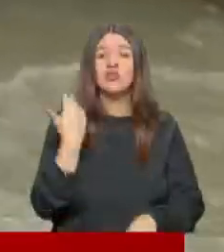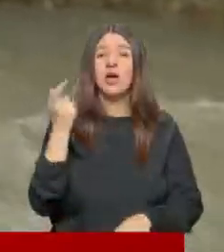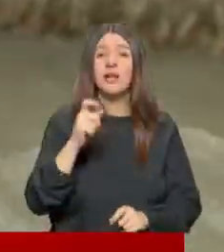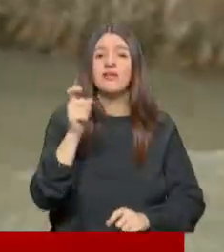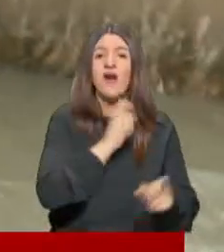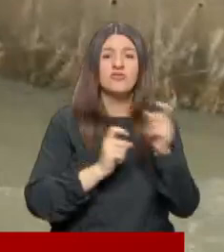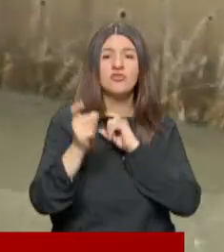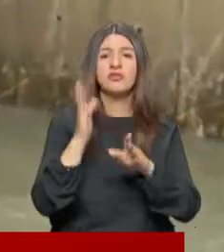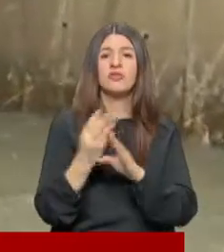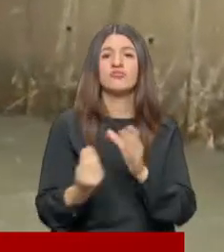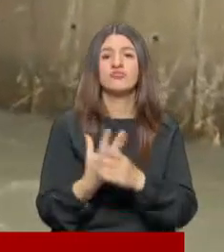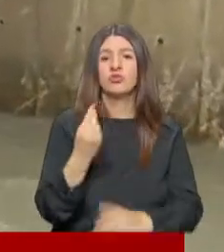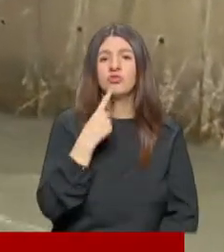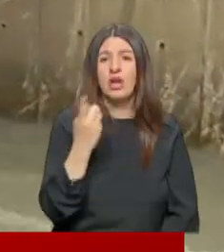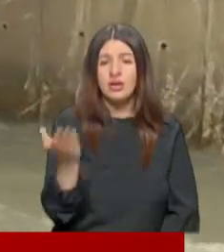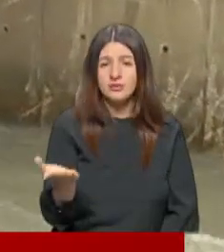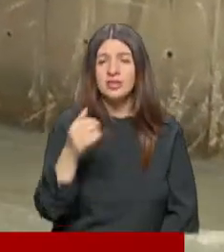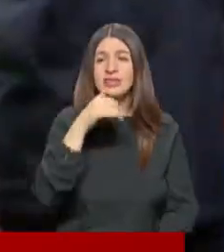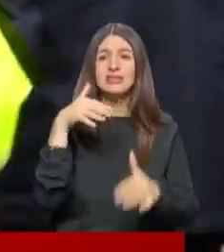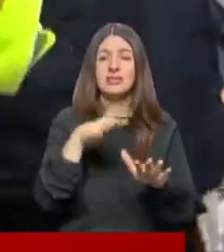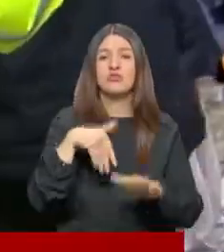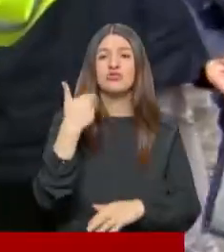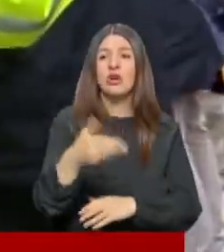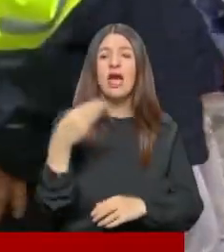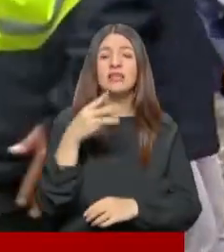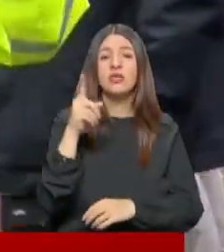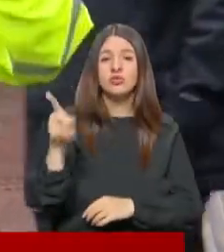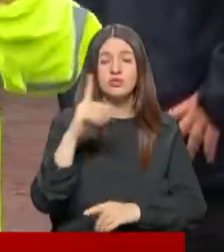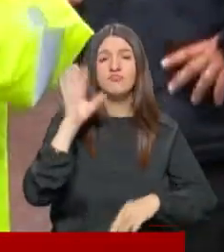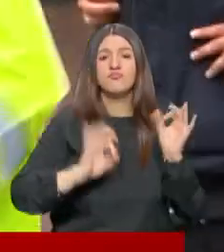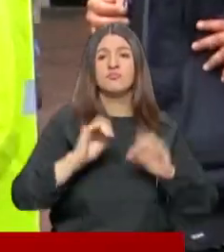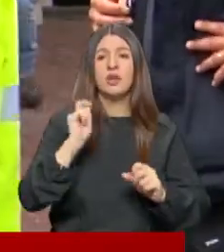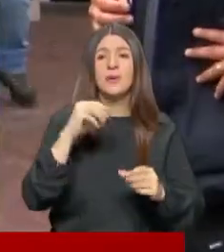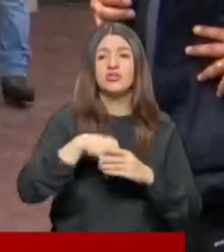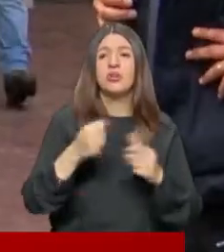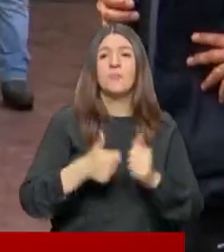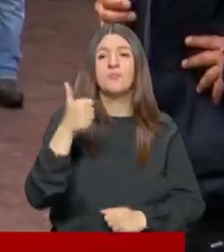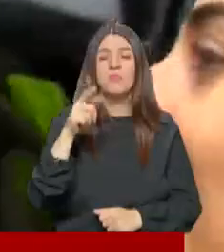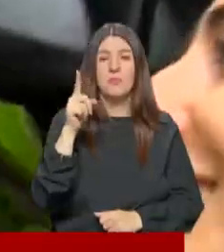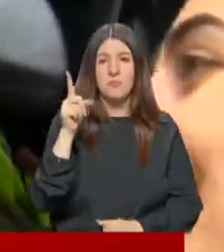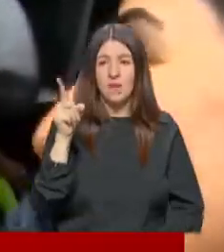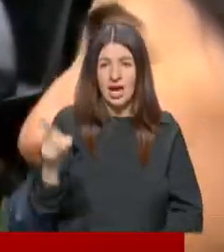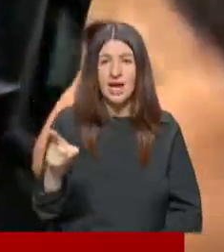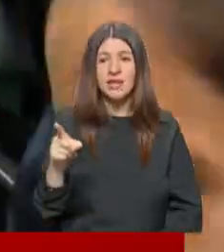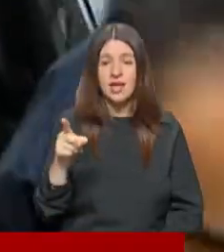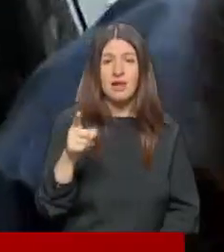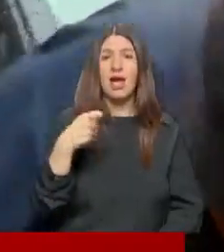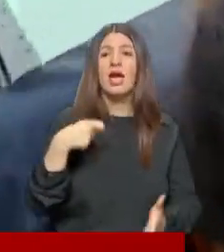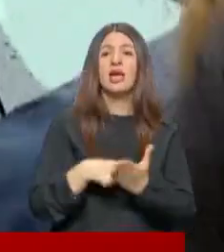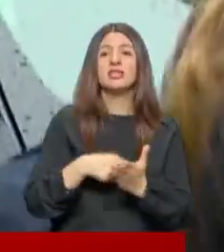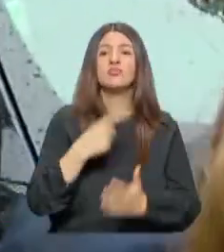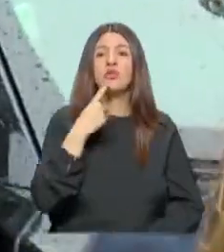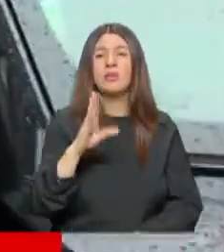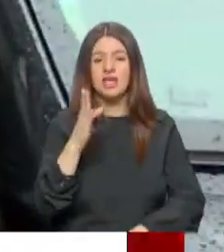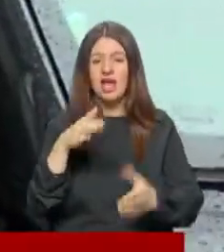yapılan yanlışların neden olduğunu söyledi. Selden sonra Esenyurt'ta inceleme yapan İçişleri Bakanı Süleyman Soylu'ya da isim